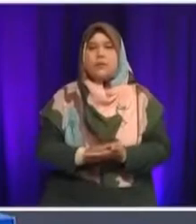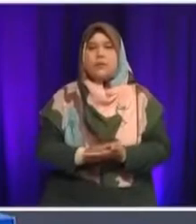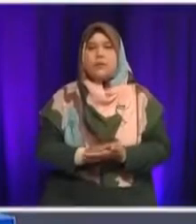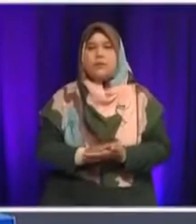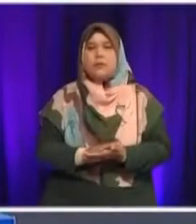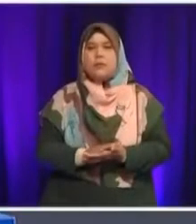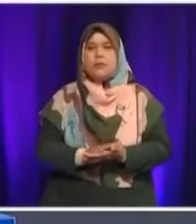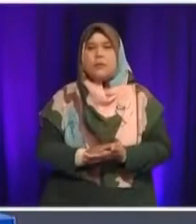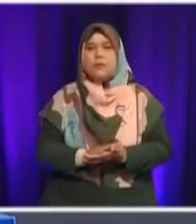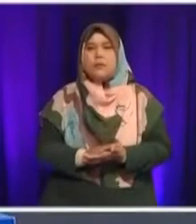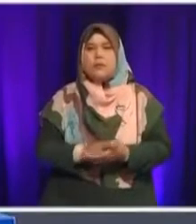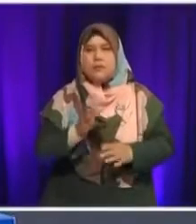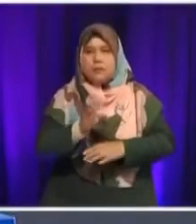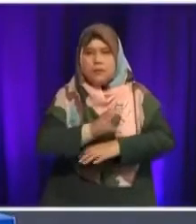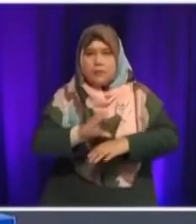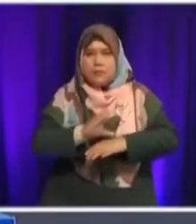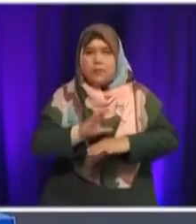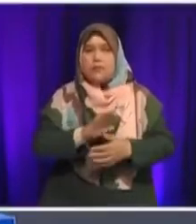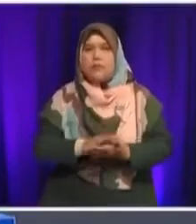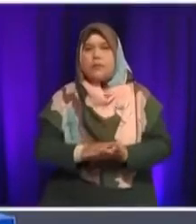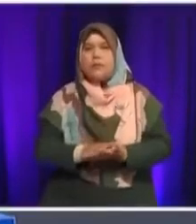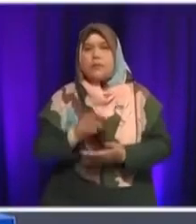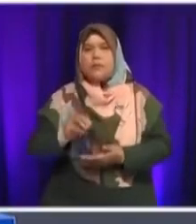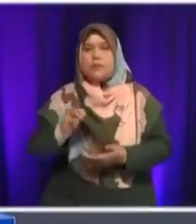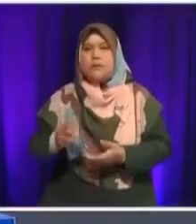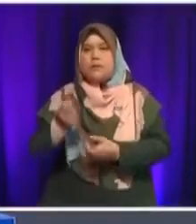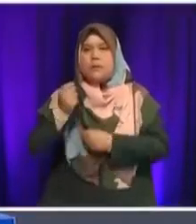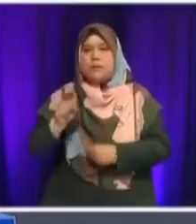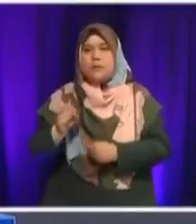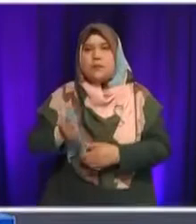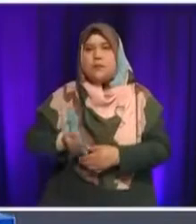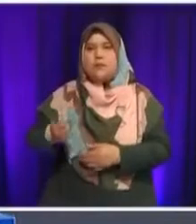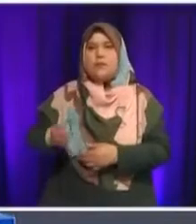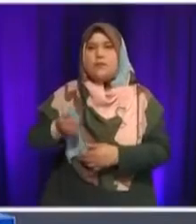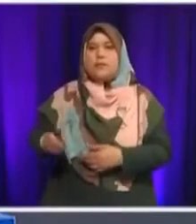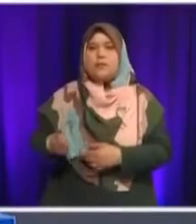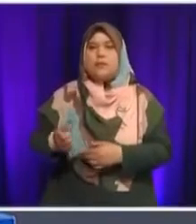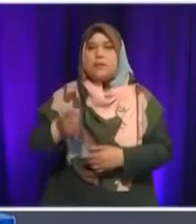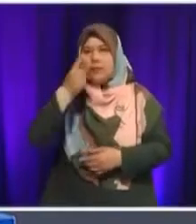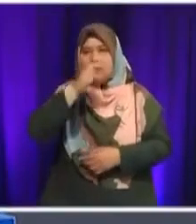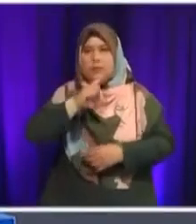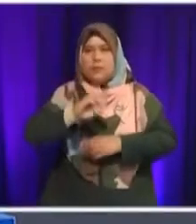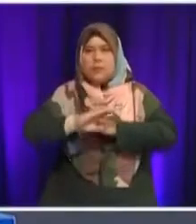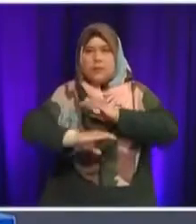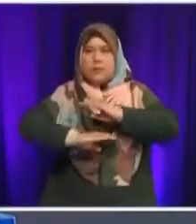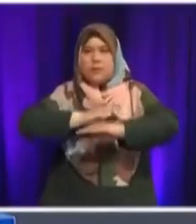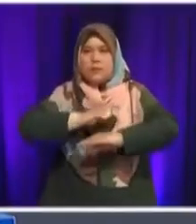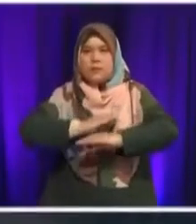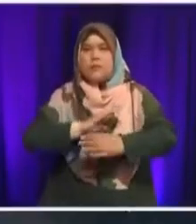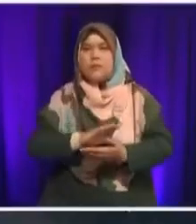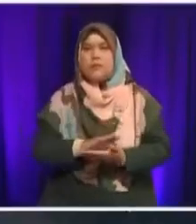dan juga dari segi alat tanpa pembungkusan bahan pembungkusan